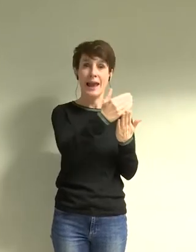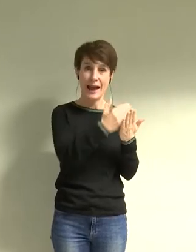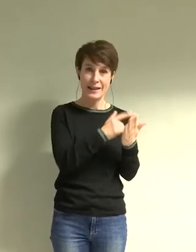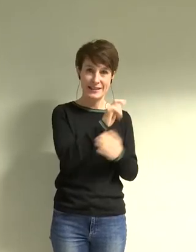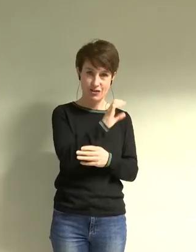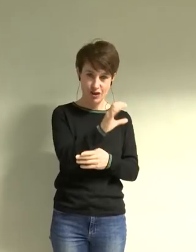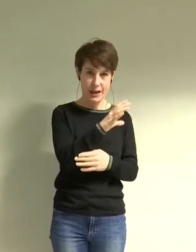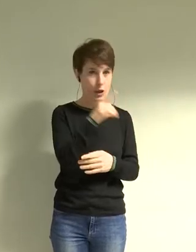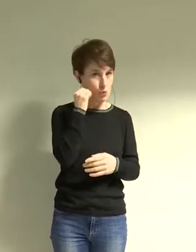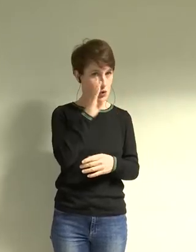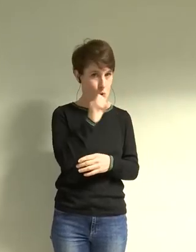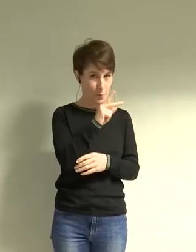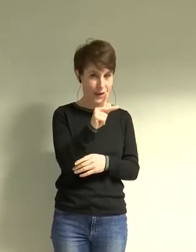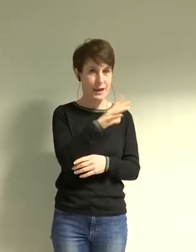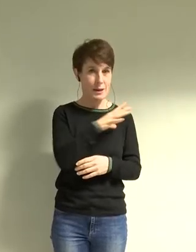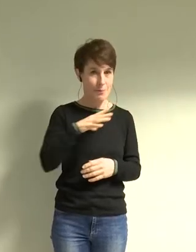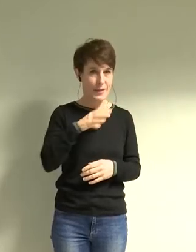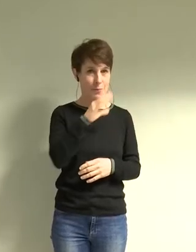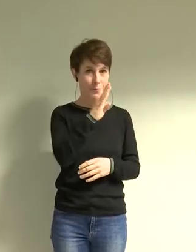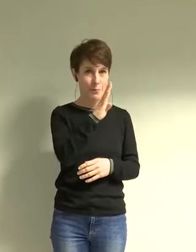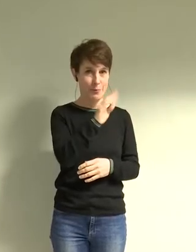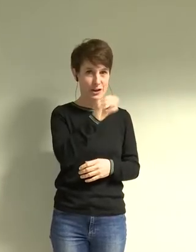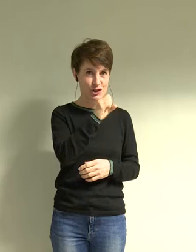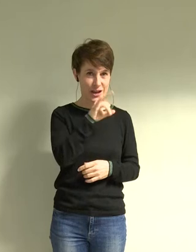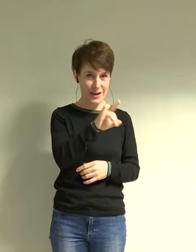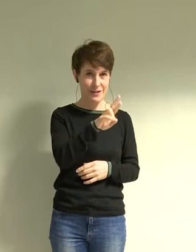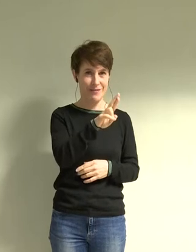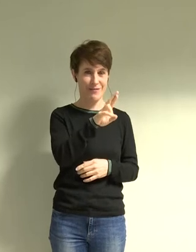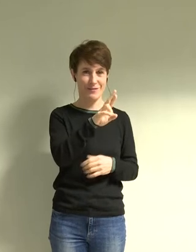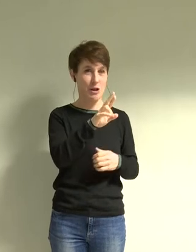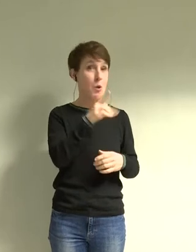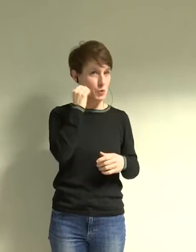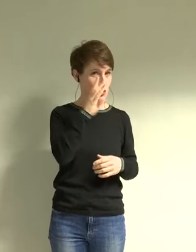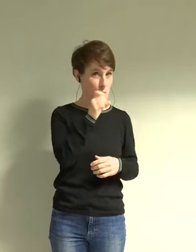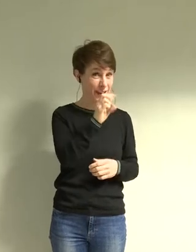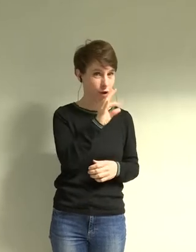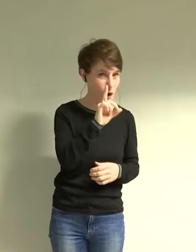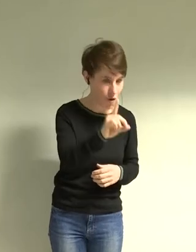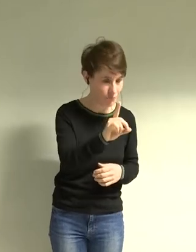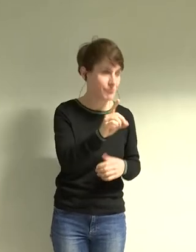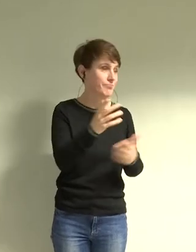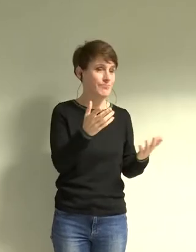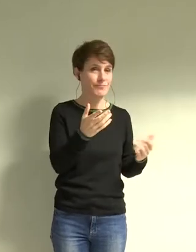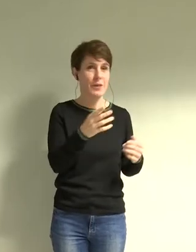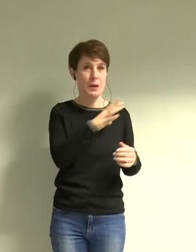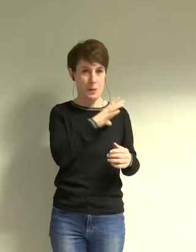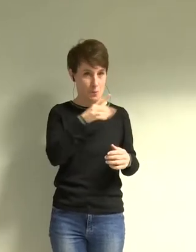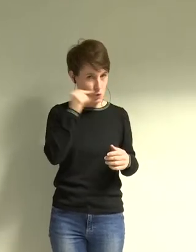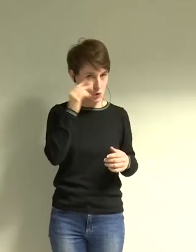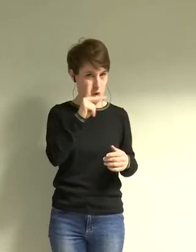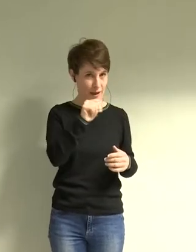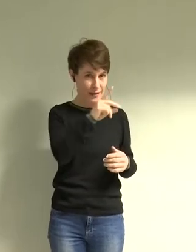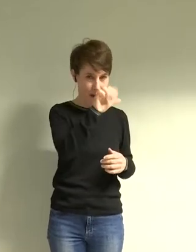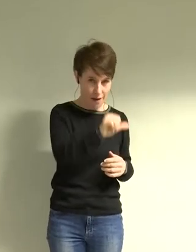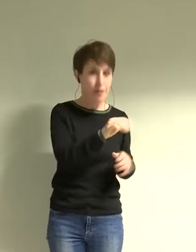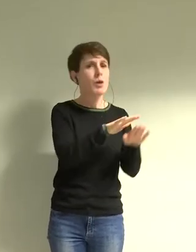bac et madame bâ cher monsieur namur monsieur cada monsieur bertrand nous avons reçu la liste nasa avec madame sénat tiempo y at il d'autres listes